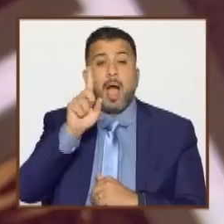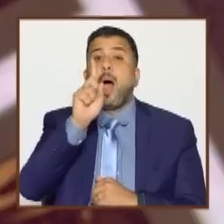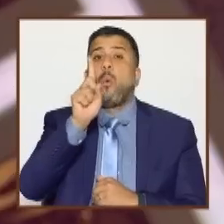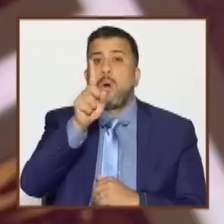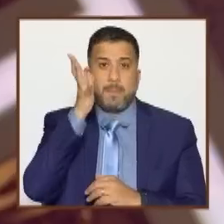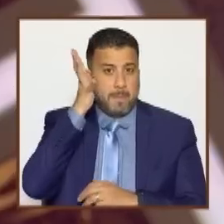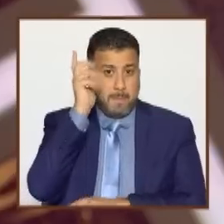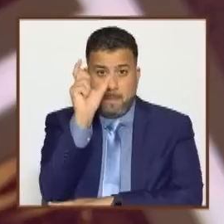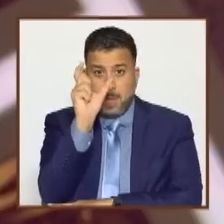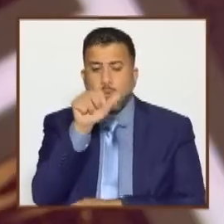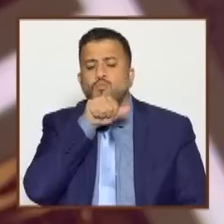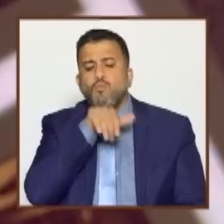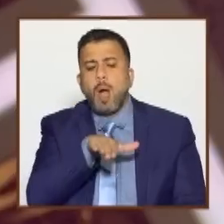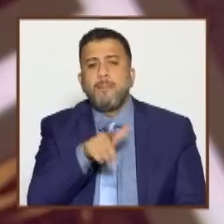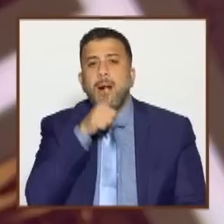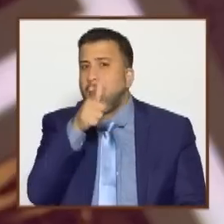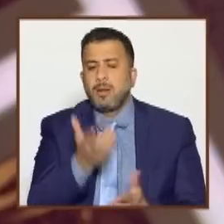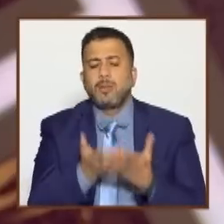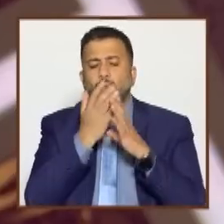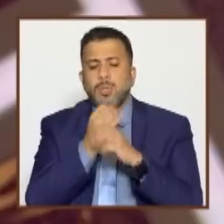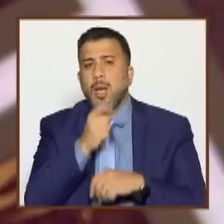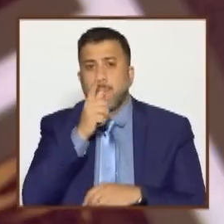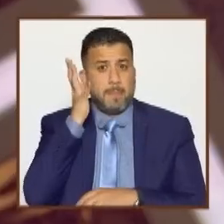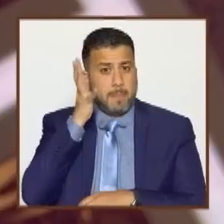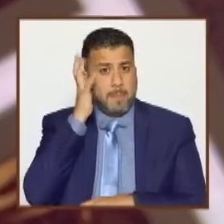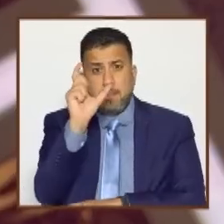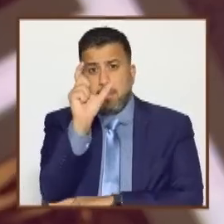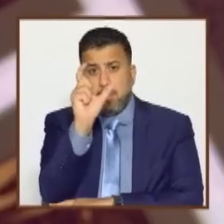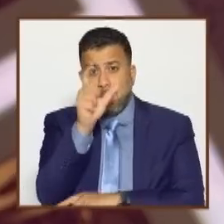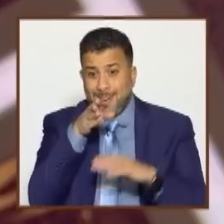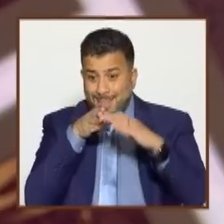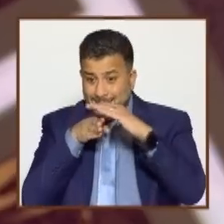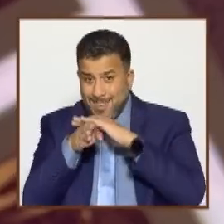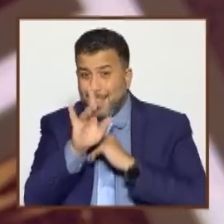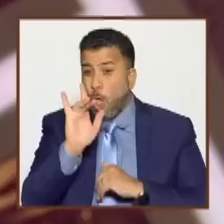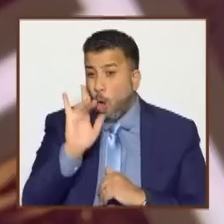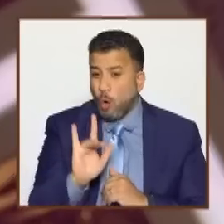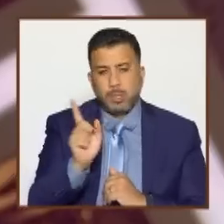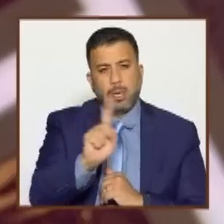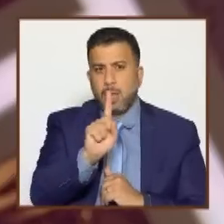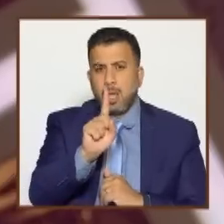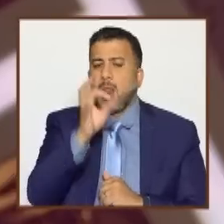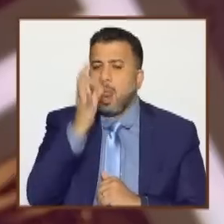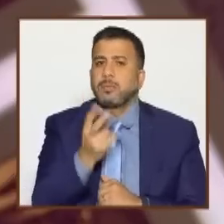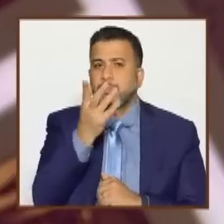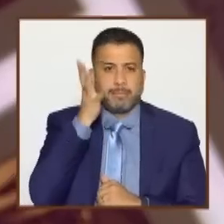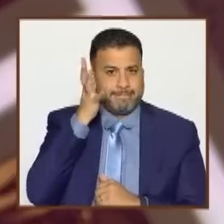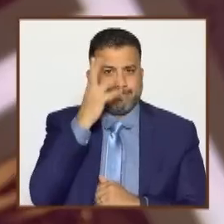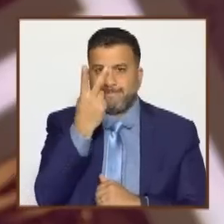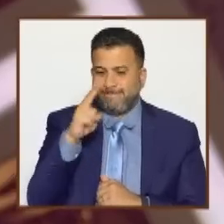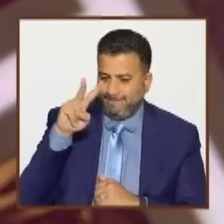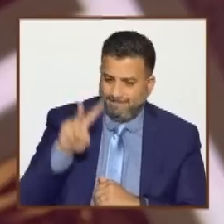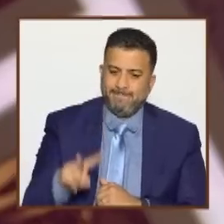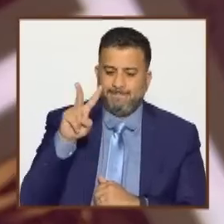صلى الله عليه وآله وسلم أنه قال إذا دخل أحدكم المسجد فلا يجلس حتى يصلي ركعتين، فما دام أن الوقت